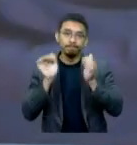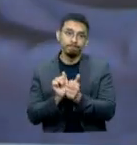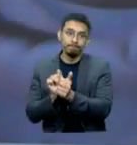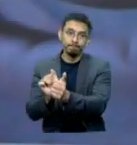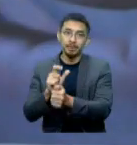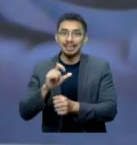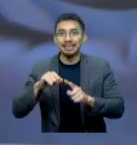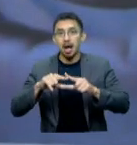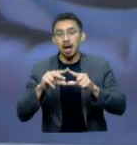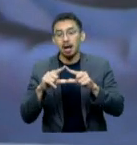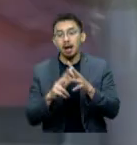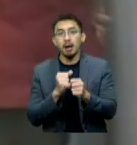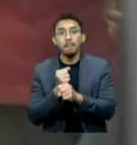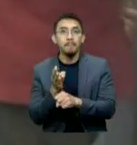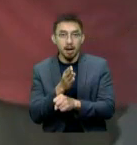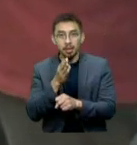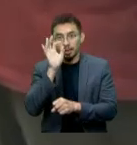Polsek Cikarang Barat.